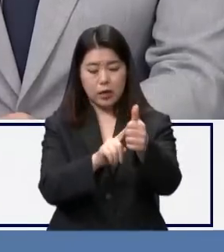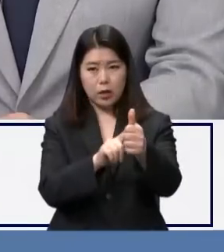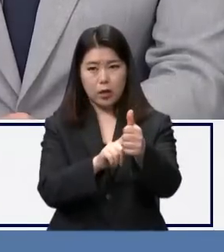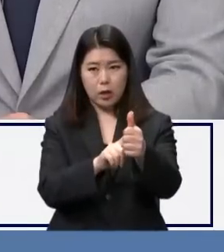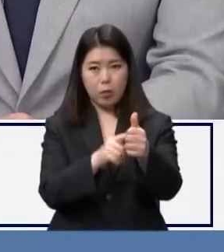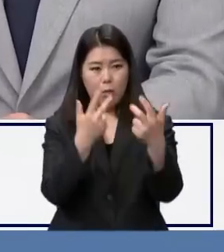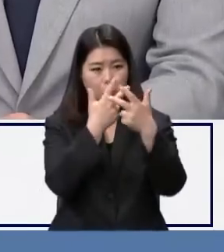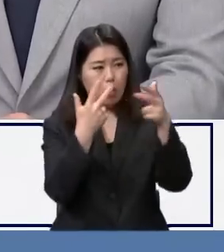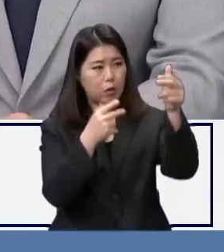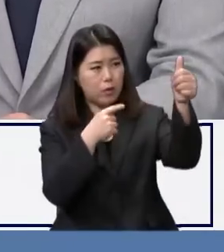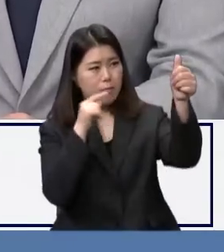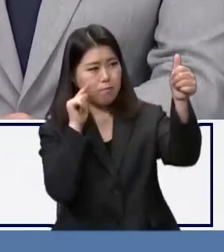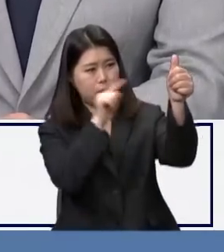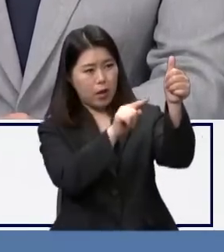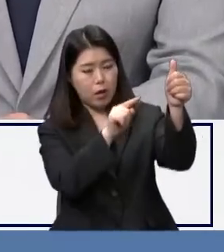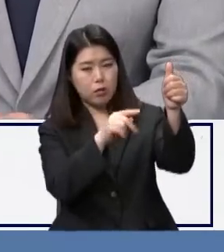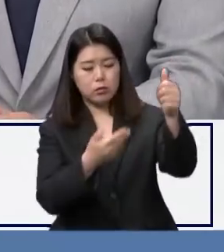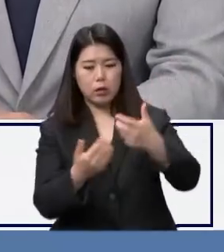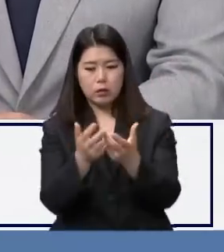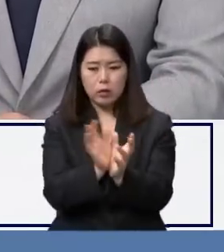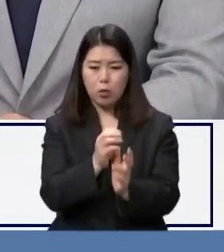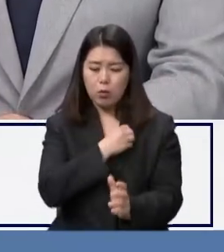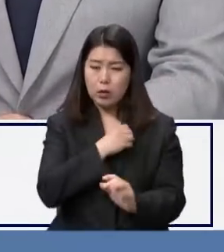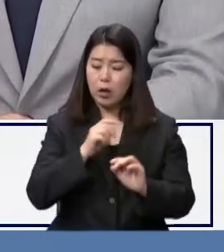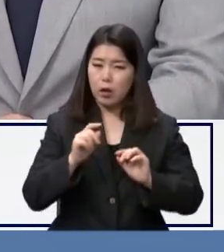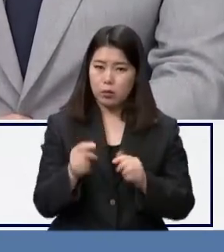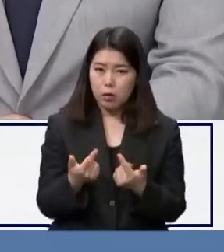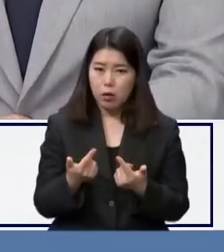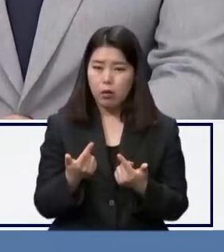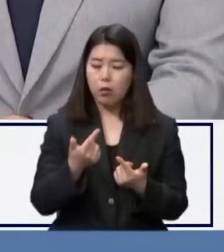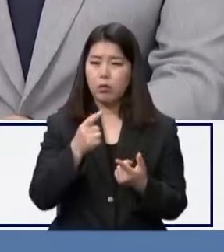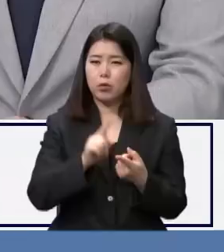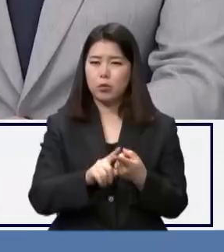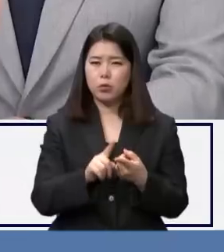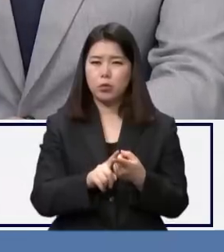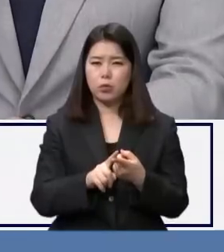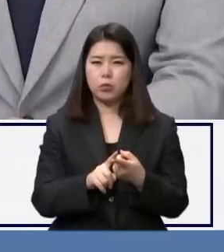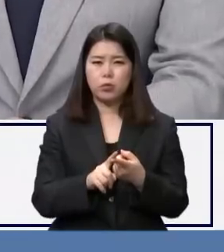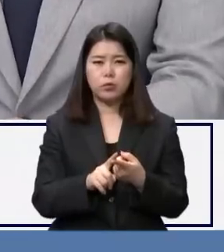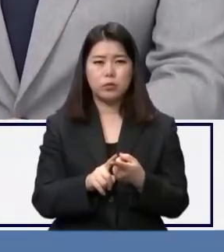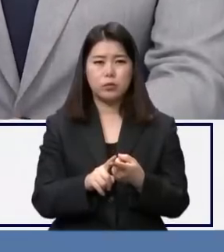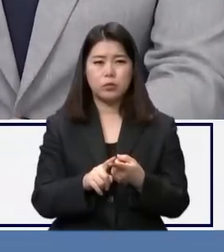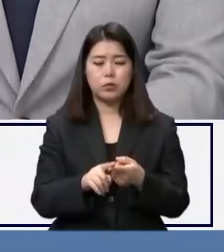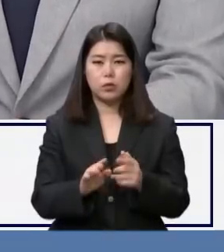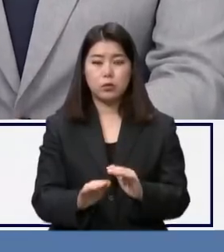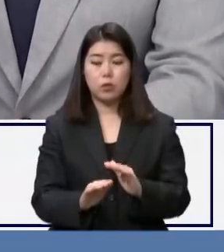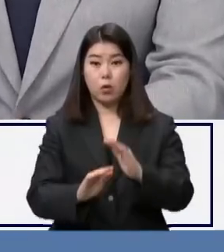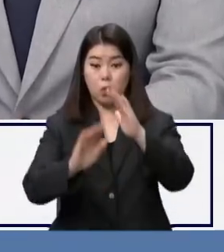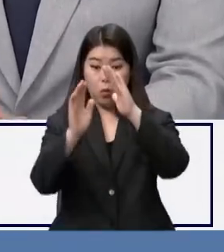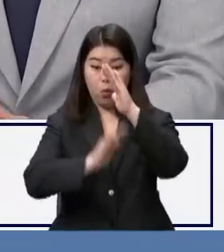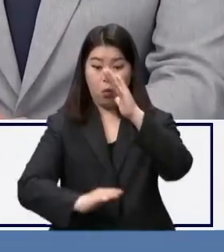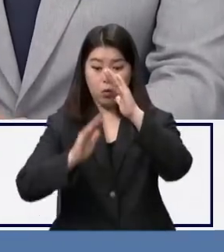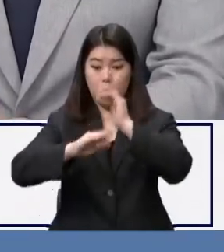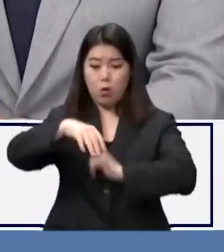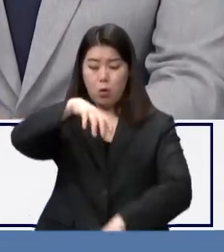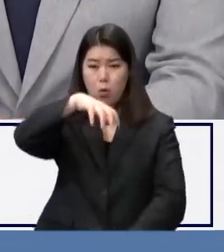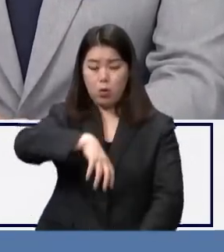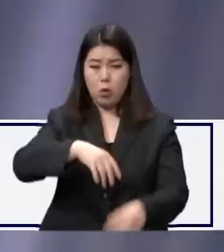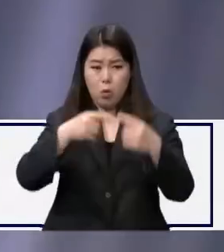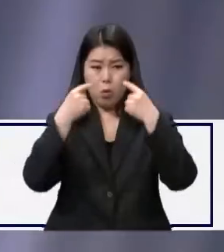그것이 당원이라고 생각하는 당원이 아니었다는 것을 그런 어떤 공적인 공간 안에서